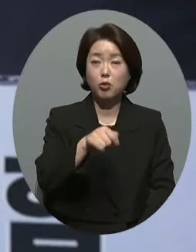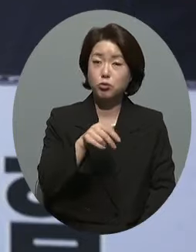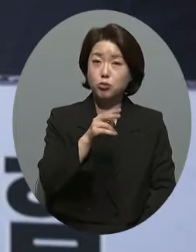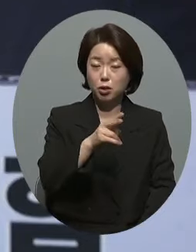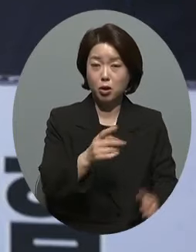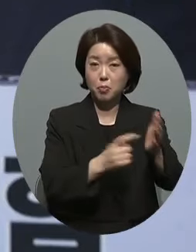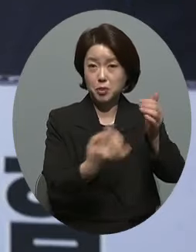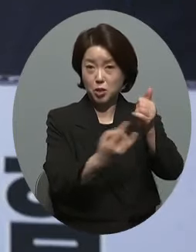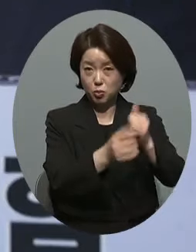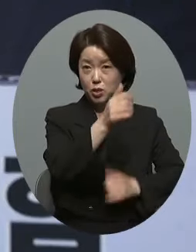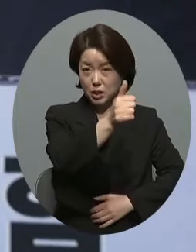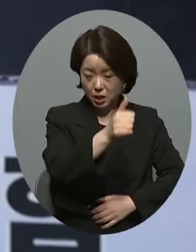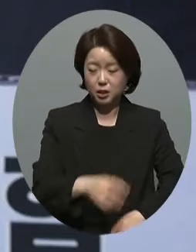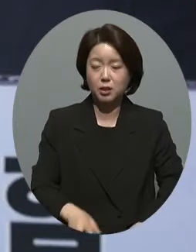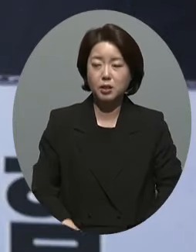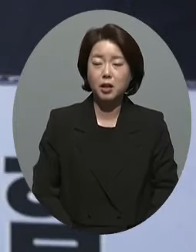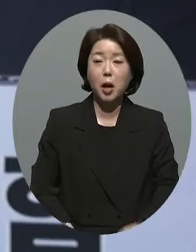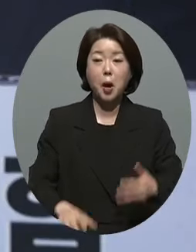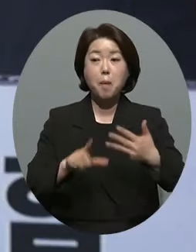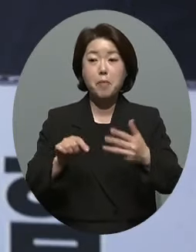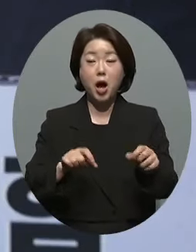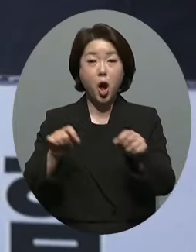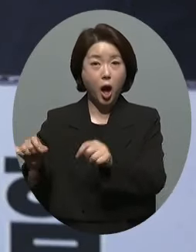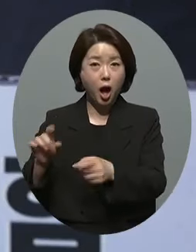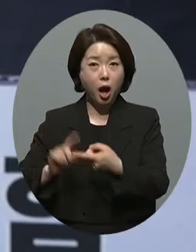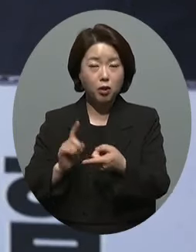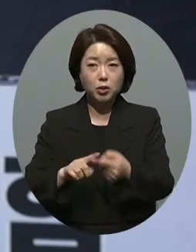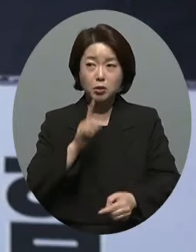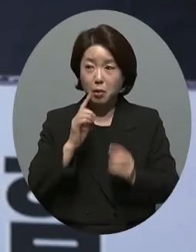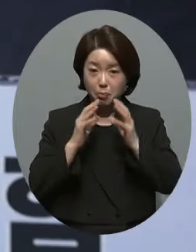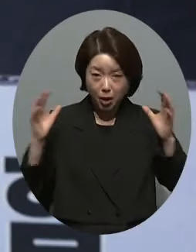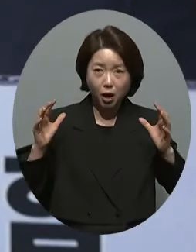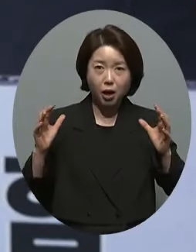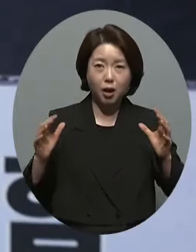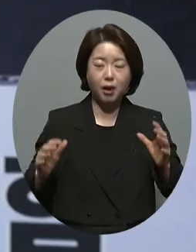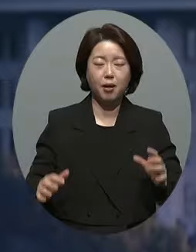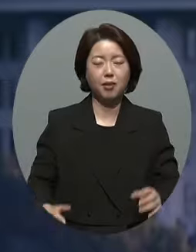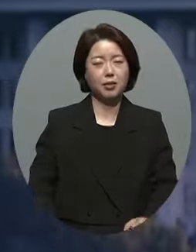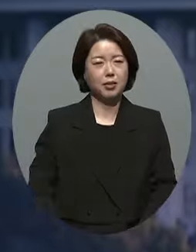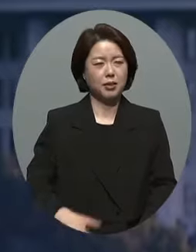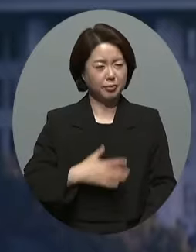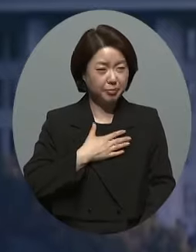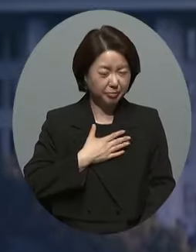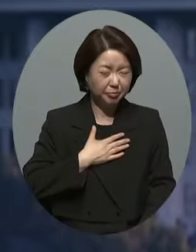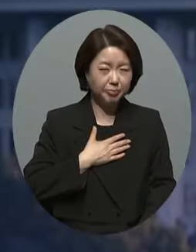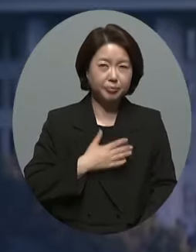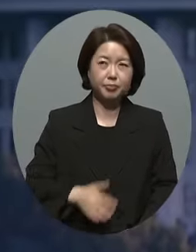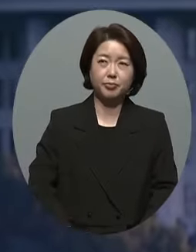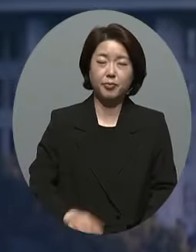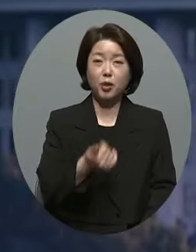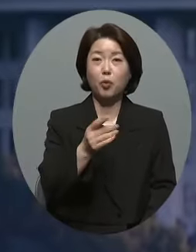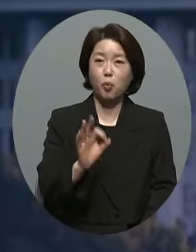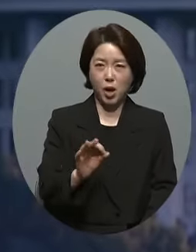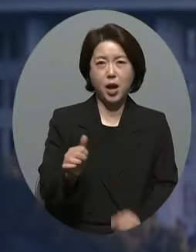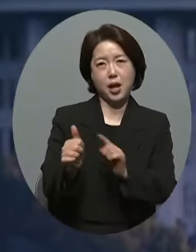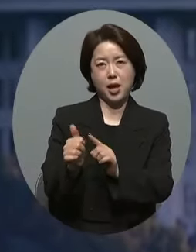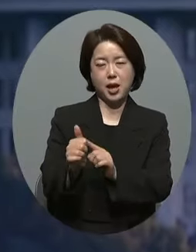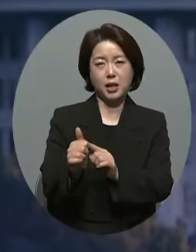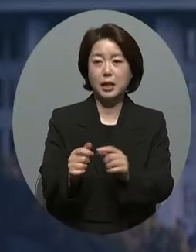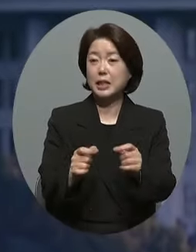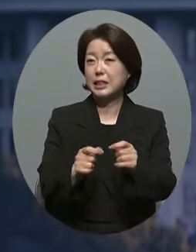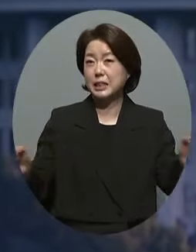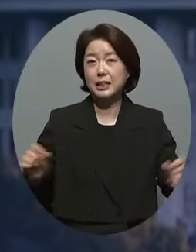전대기 하면서 이제 또 논란이 되고 있어요 이거는 어떻게 보면 좋겠습니까 그래요 저도 사실은 이제 그이 황홀의 비대위가 뭐 길지 않게